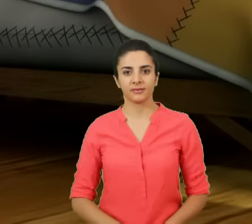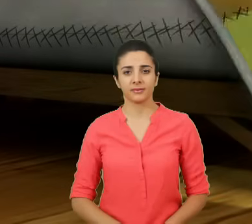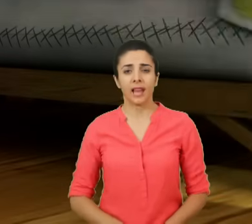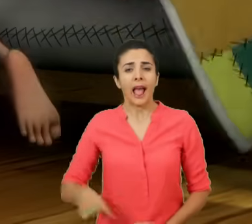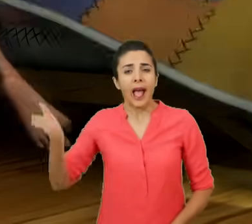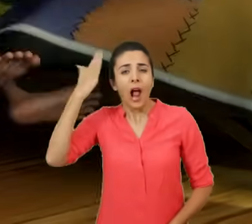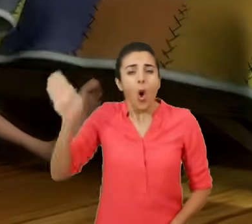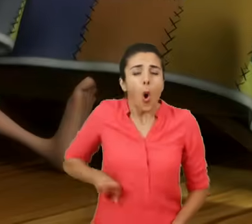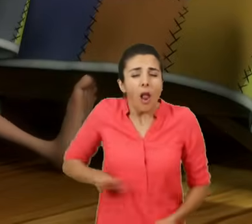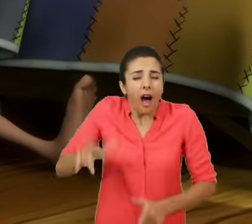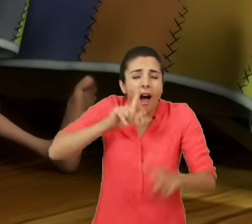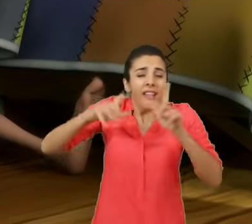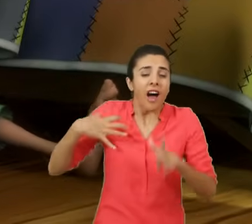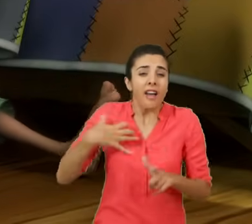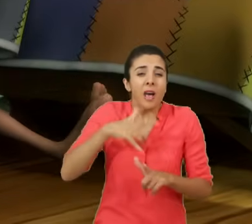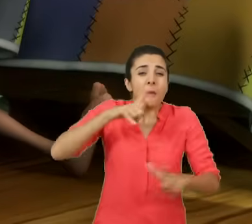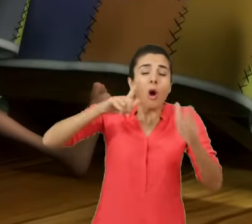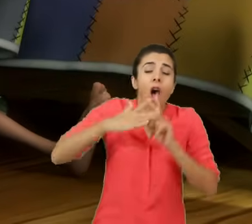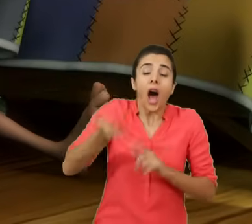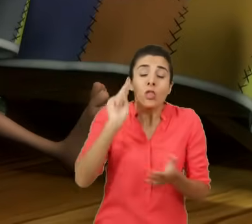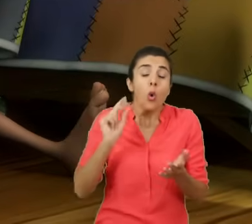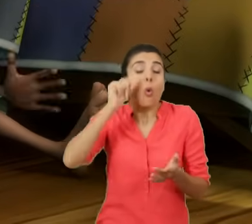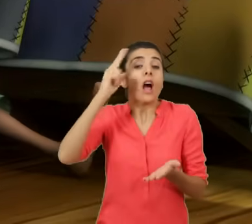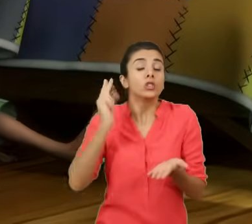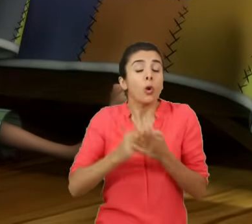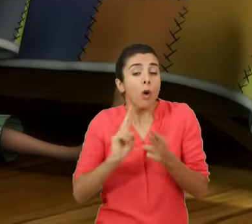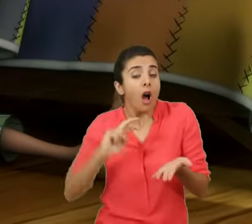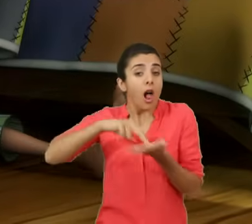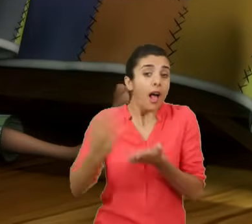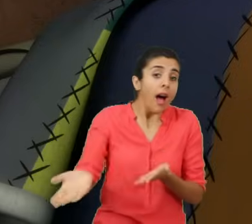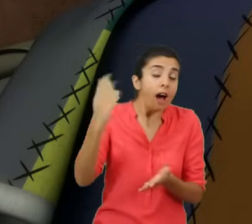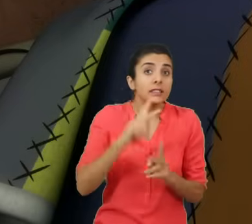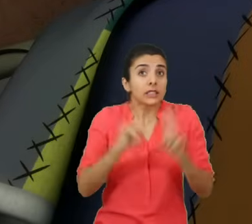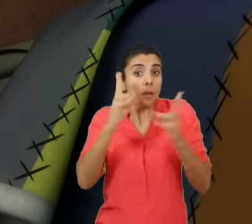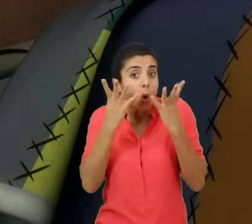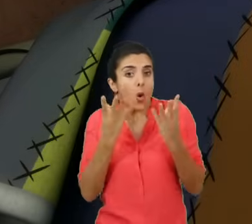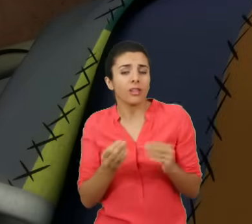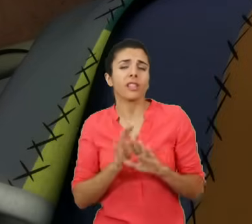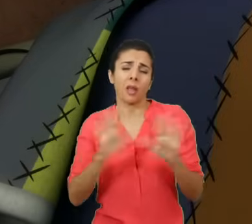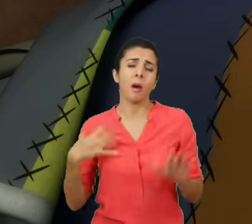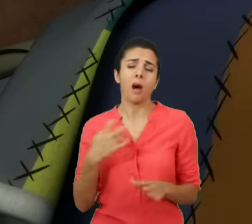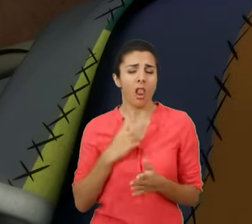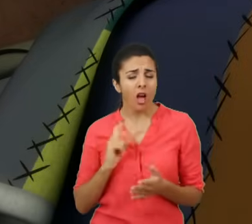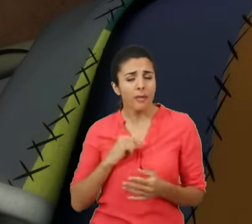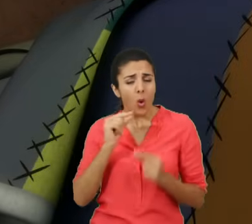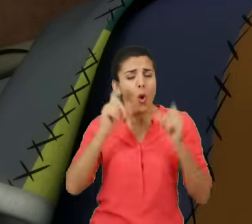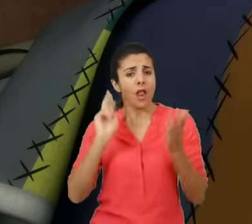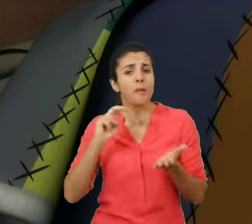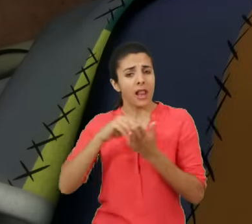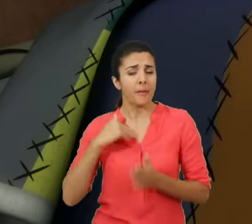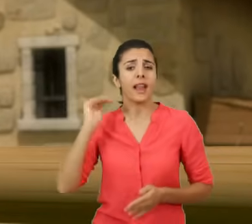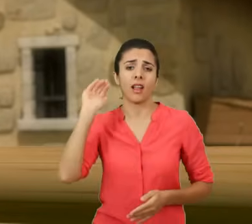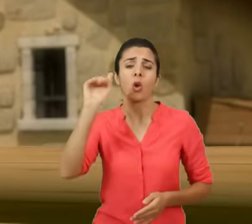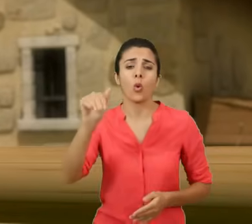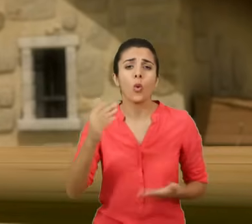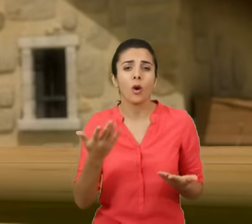Keloğlan! Ay, yataktan düştü. Uyan artık. Gün çoktan doğdu oğlum. Kalktım anne, kalktım. Geliyorum.